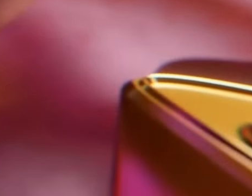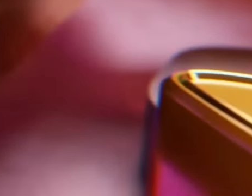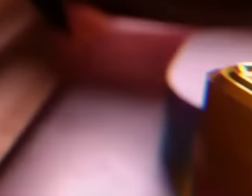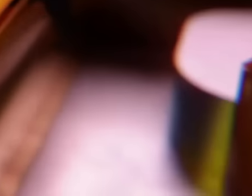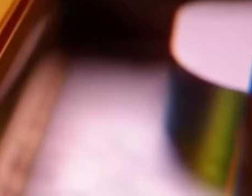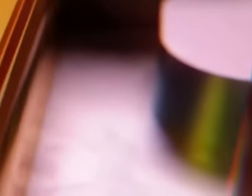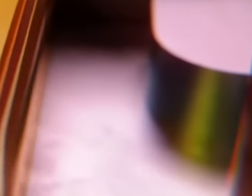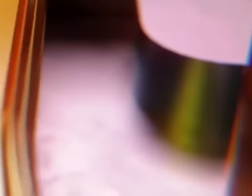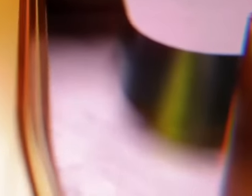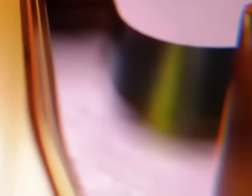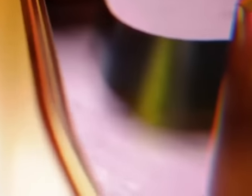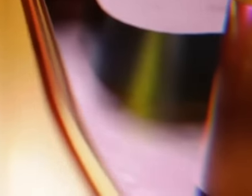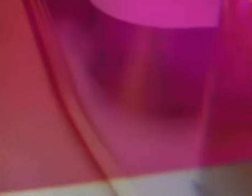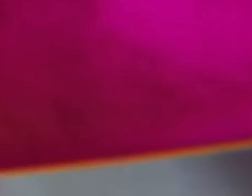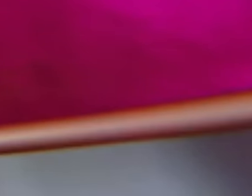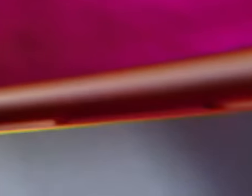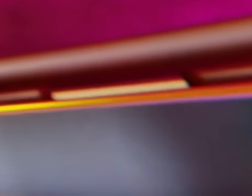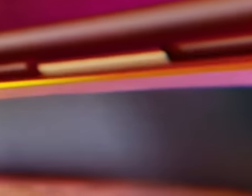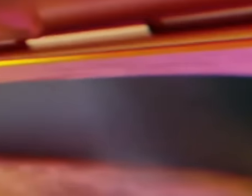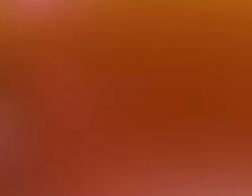رب